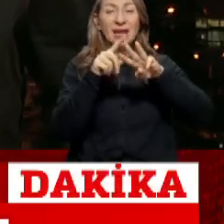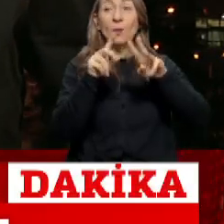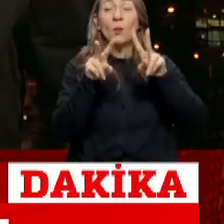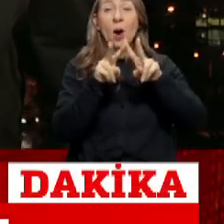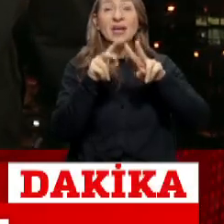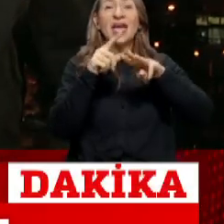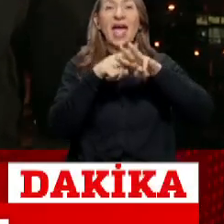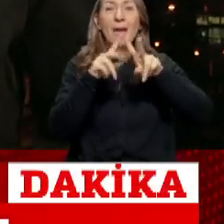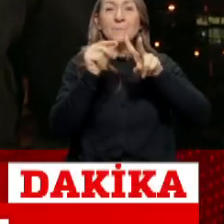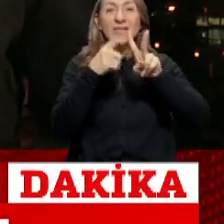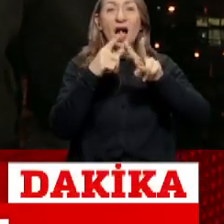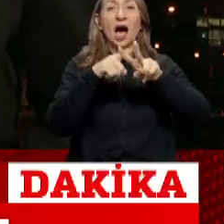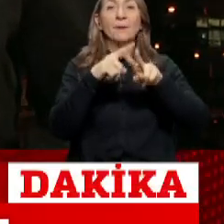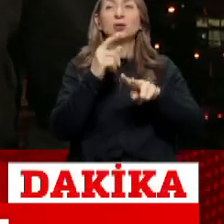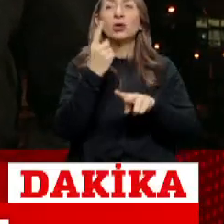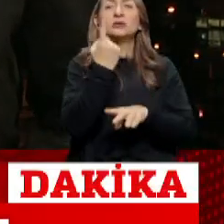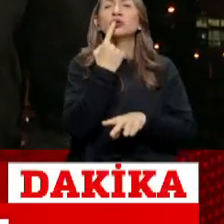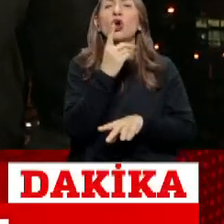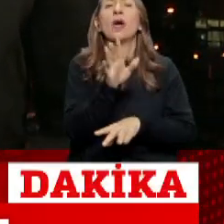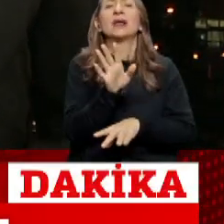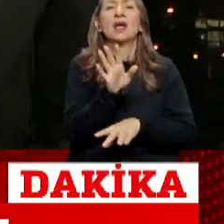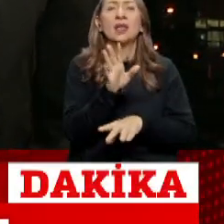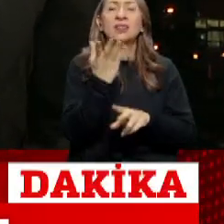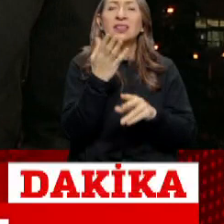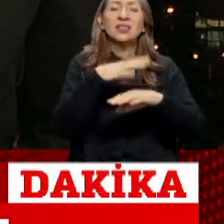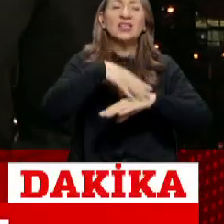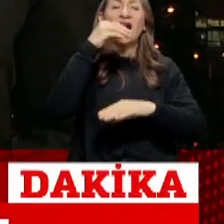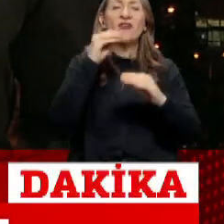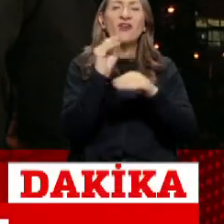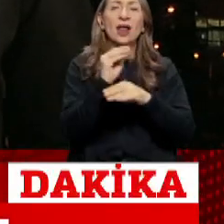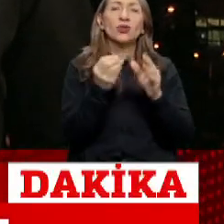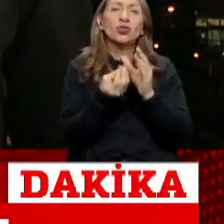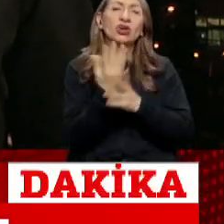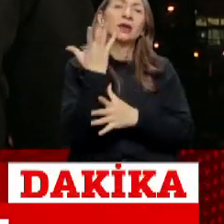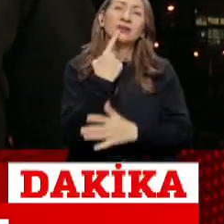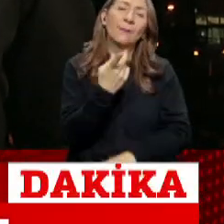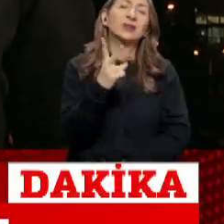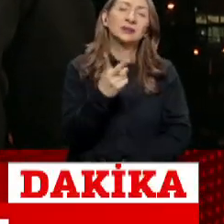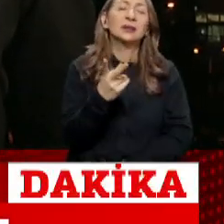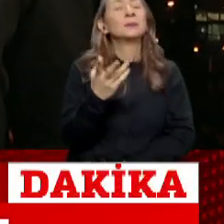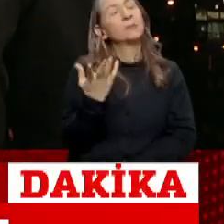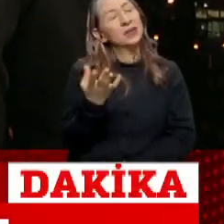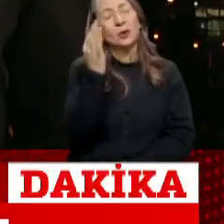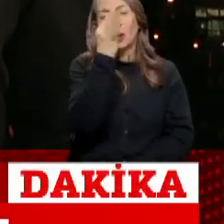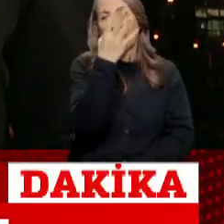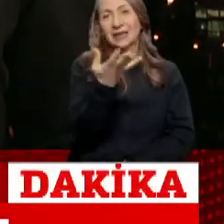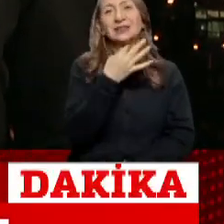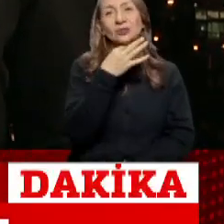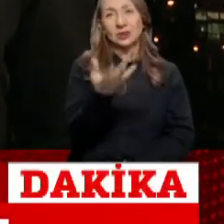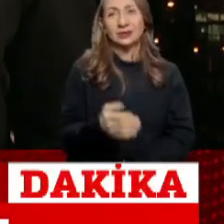Muhammed Emin Akbaşoğlu çıktı. Hiçbir şey söylemedi. Daha fare doğurdu diyebiliriz. Peki, kolay gelsin. Teşekkür